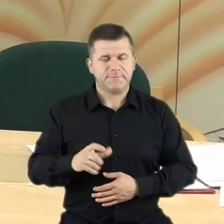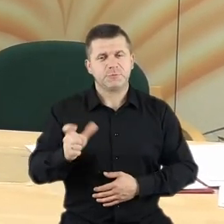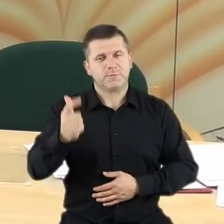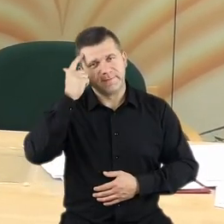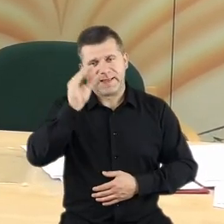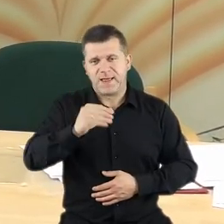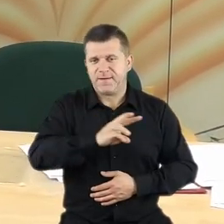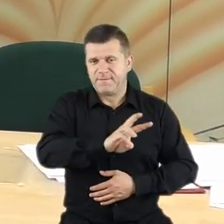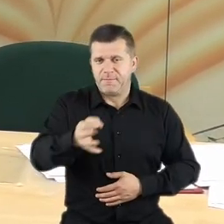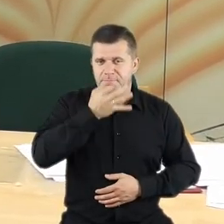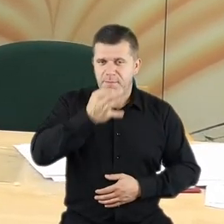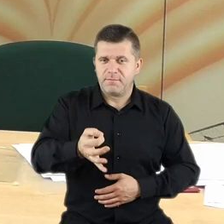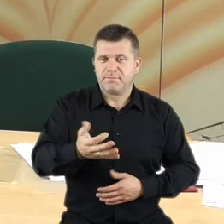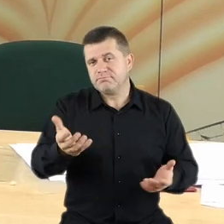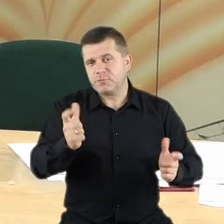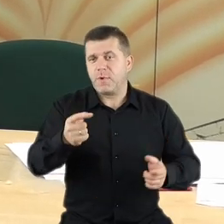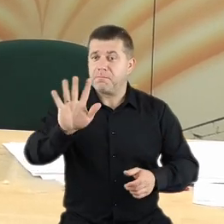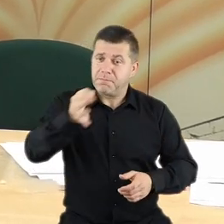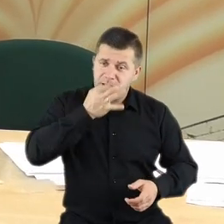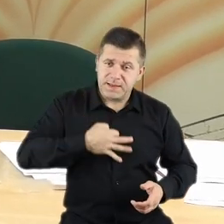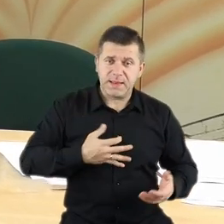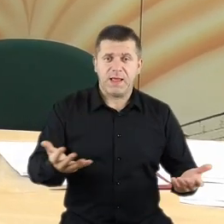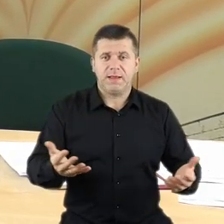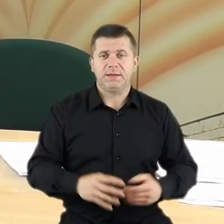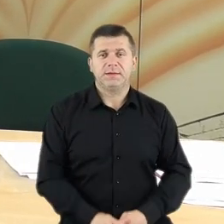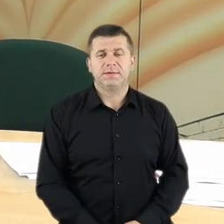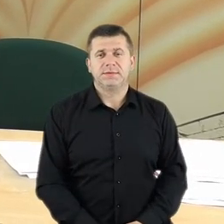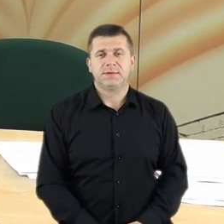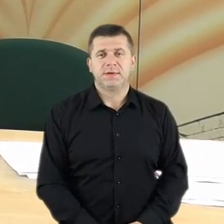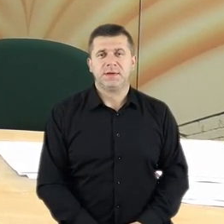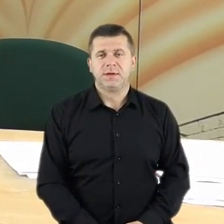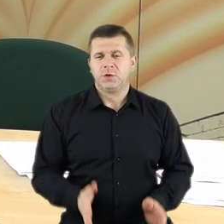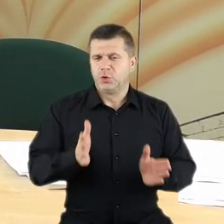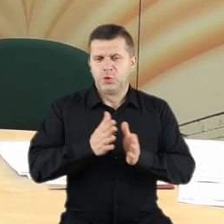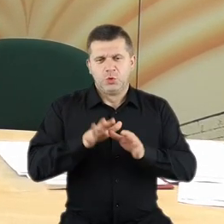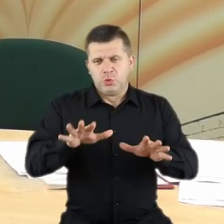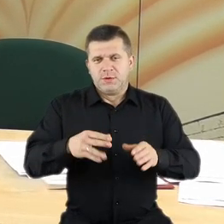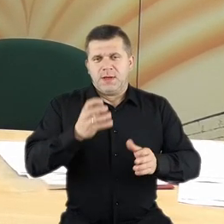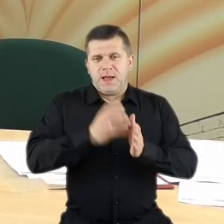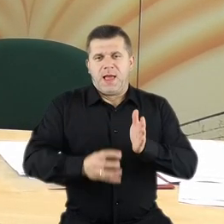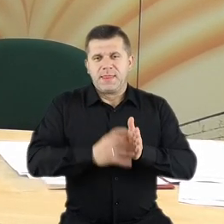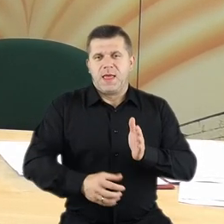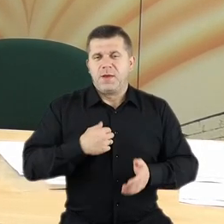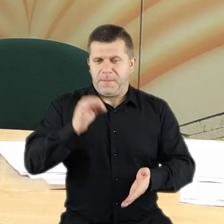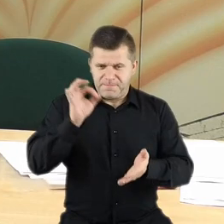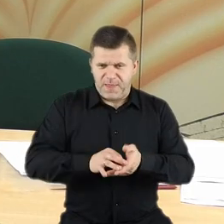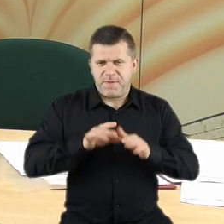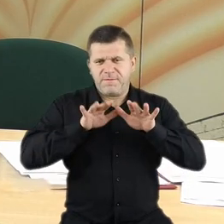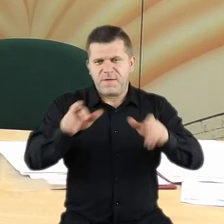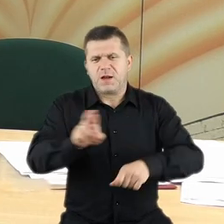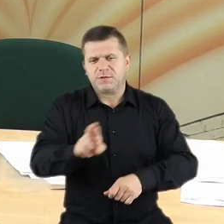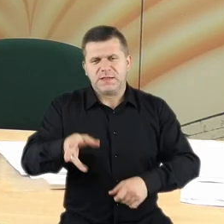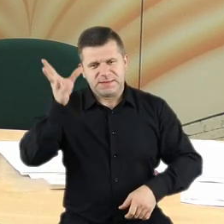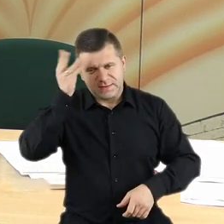wam to jeszcze powiedzieć albo pytajcie może coś to byś już się tyle nagadałam na pewno wiele rzeczy